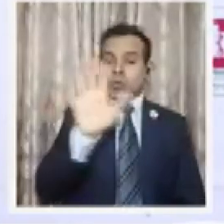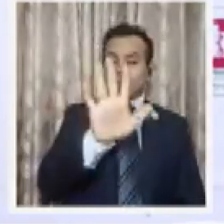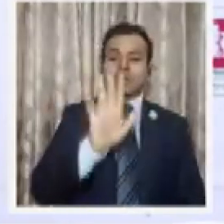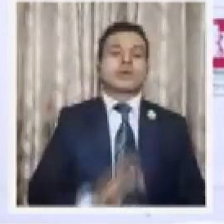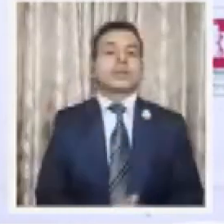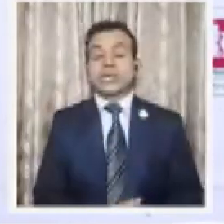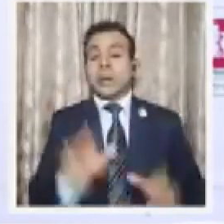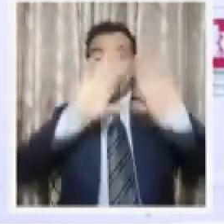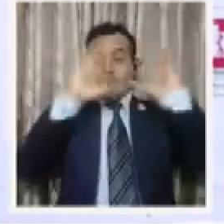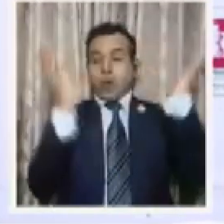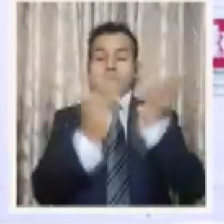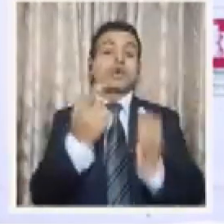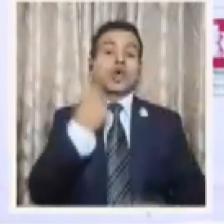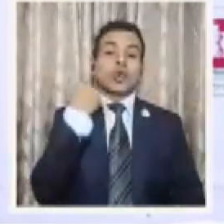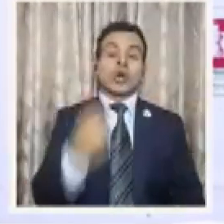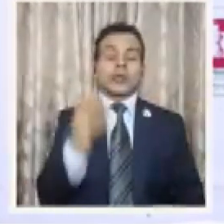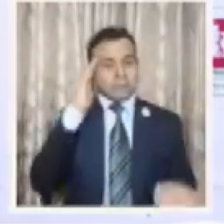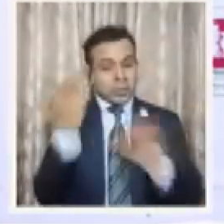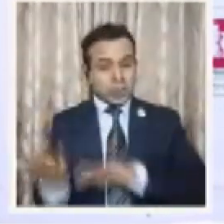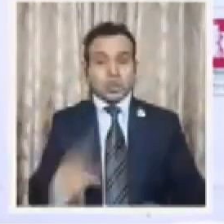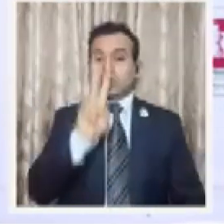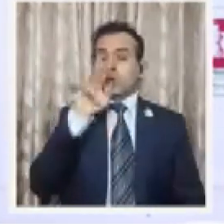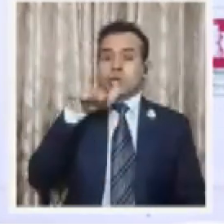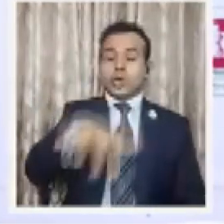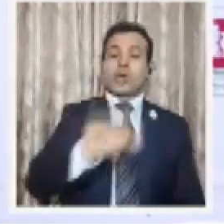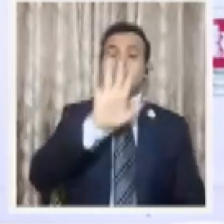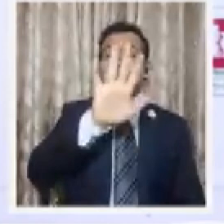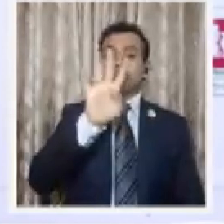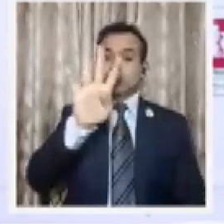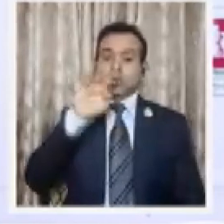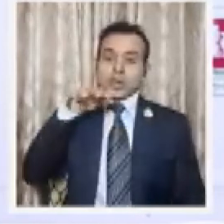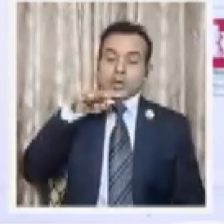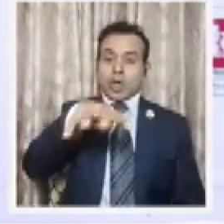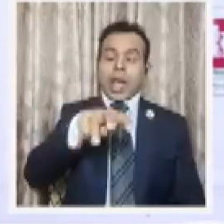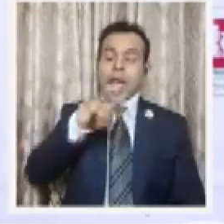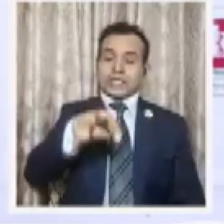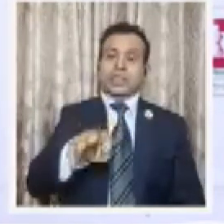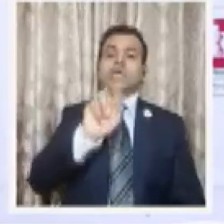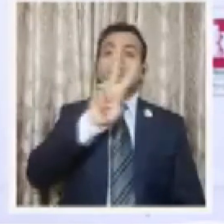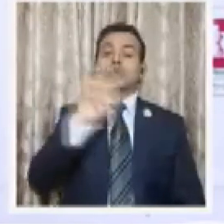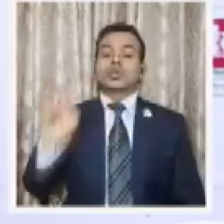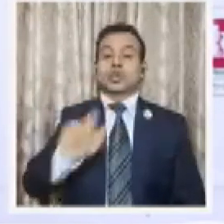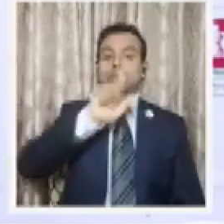করেছেন 40,615 জন। সারা বিশ্বে 24 ঘন্টায় মৃত্যুবরণ করেছেন